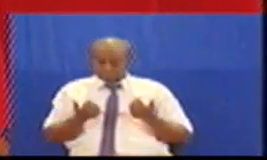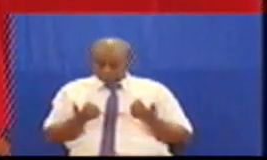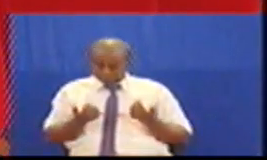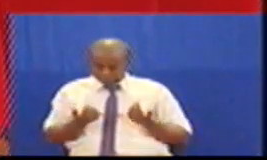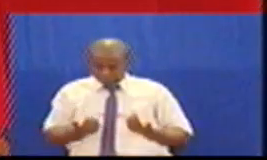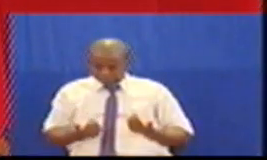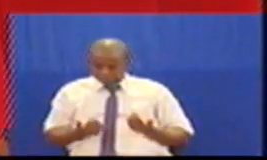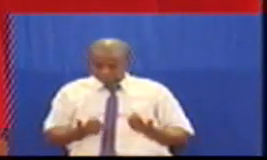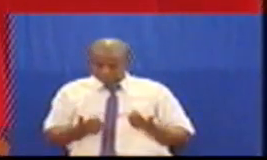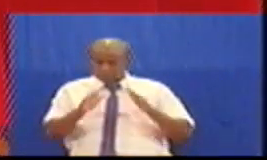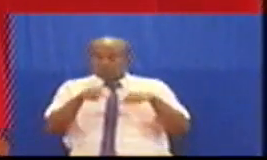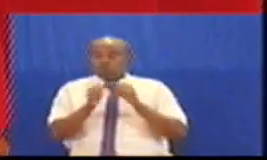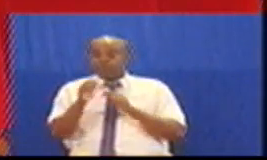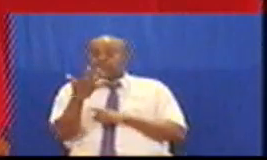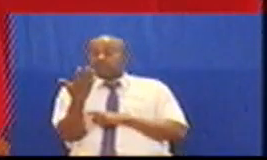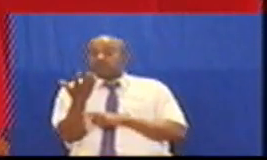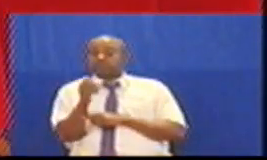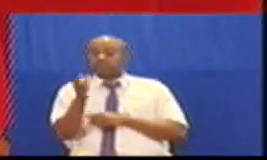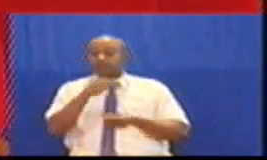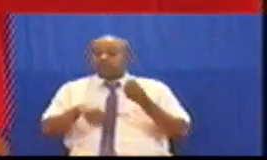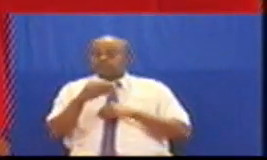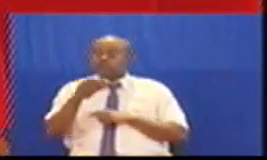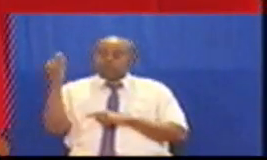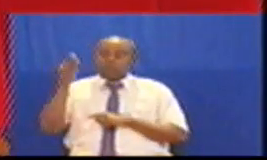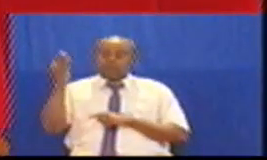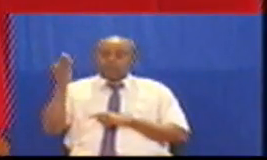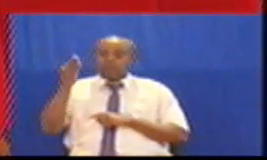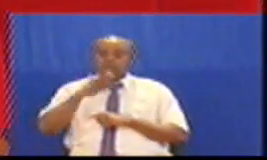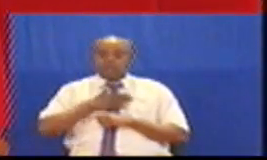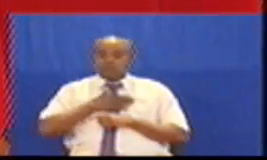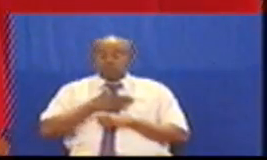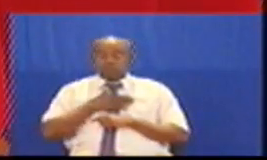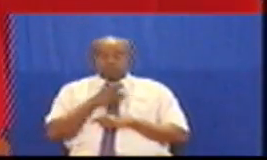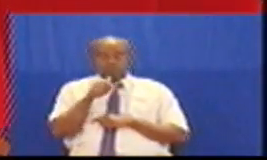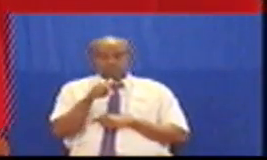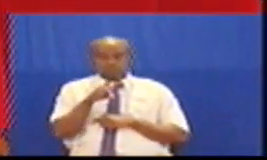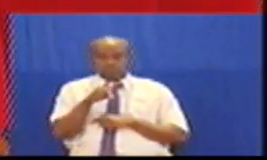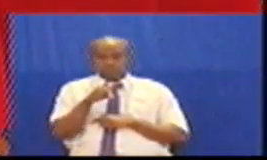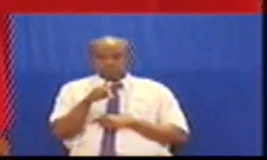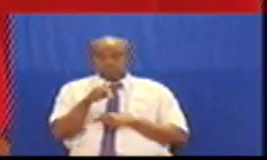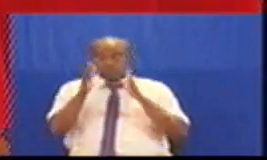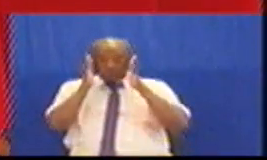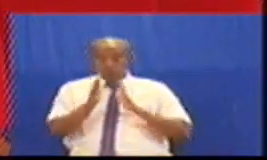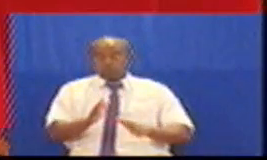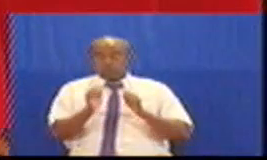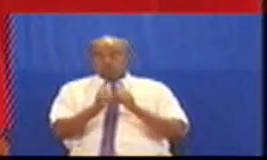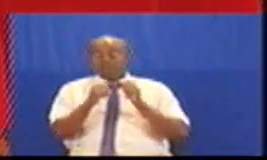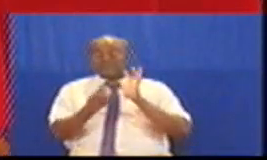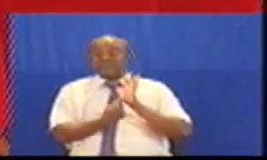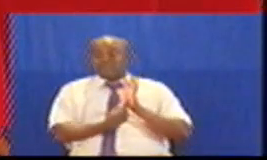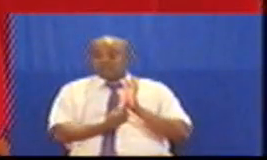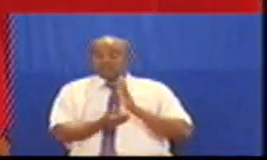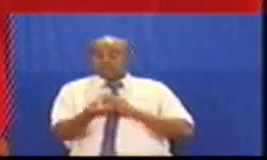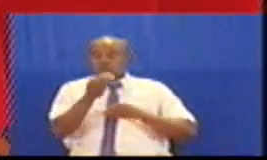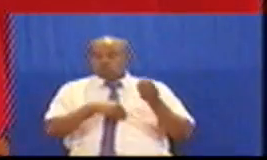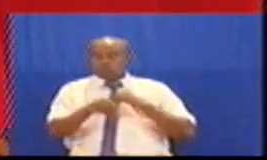15 wamechangia hotuba hii. Kati ya hao wabunge 16